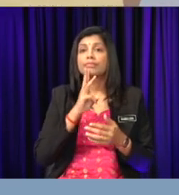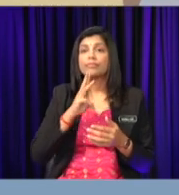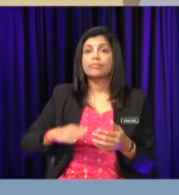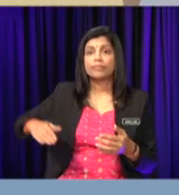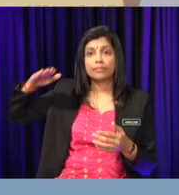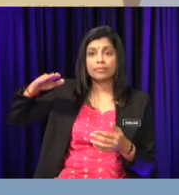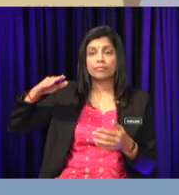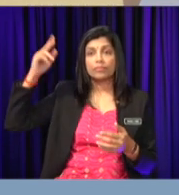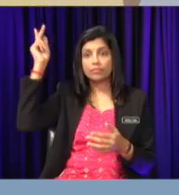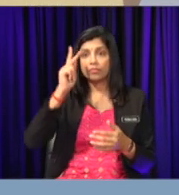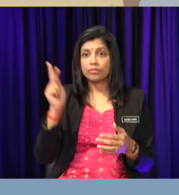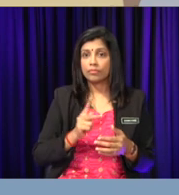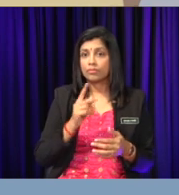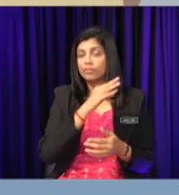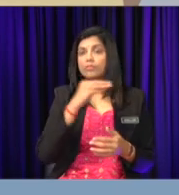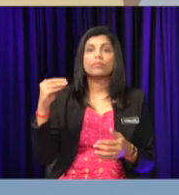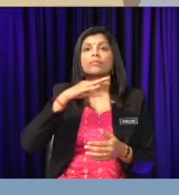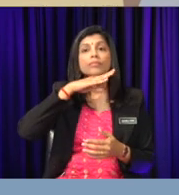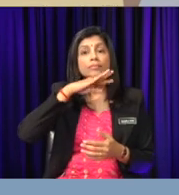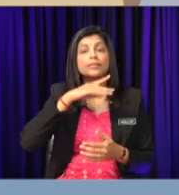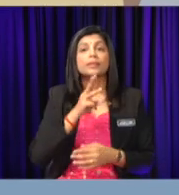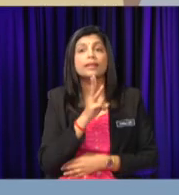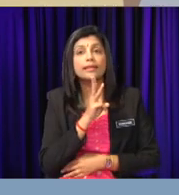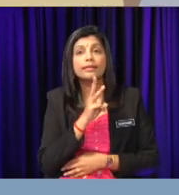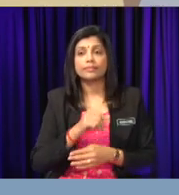lalu lintas dan juga pencemaran air